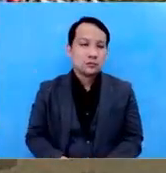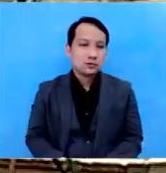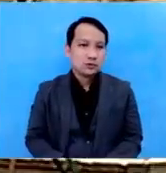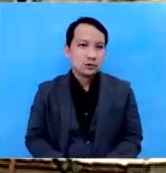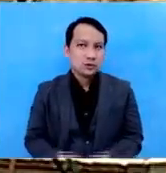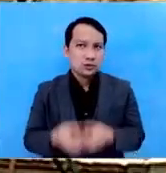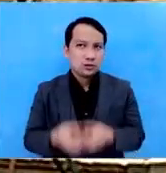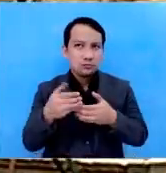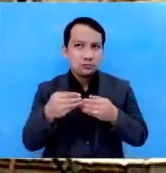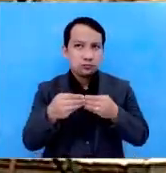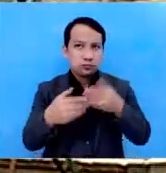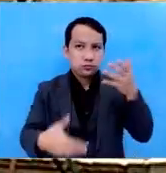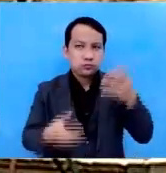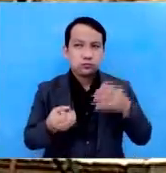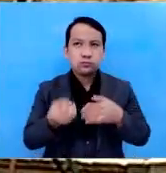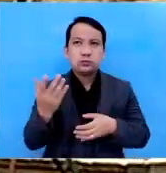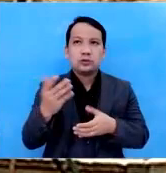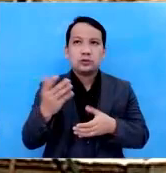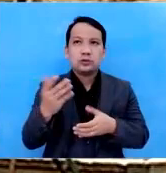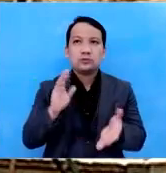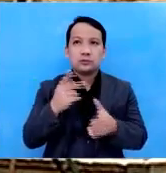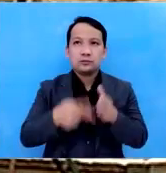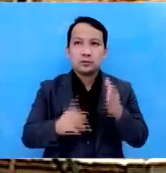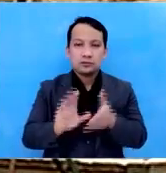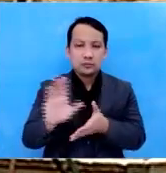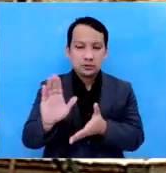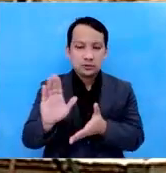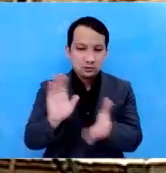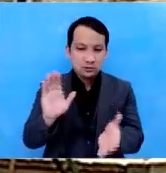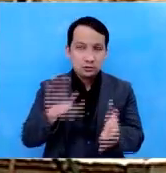hundreds yung itinaas ng presyo o iminahal